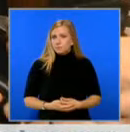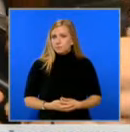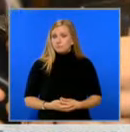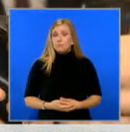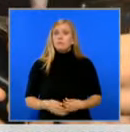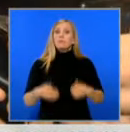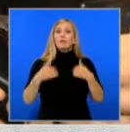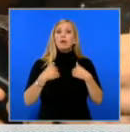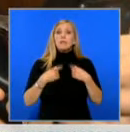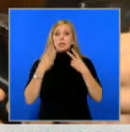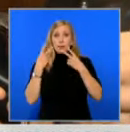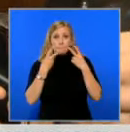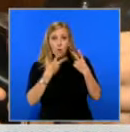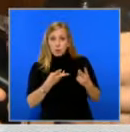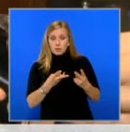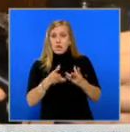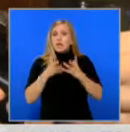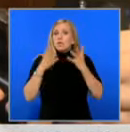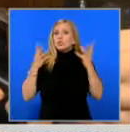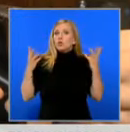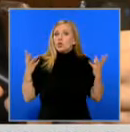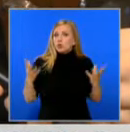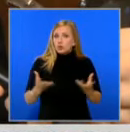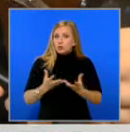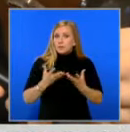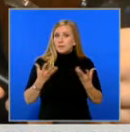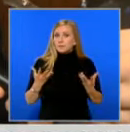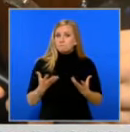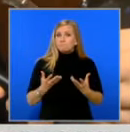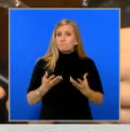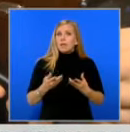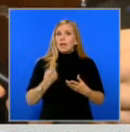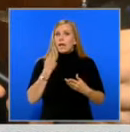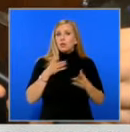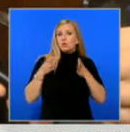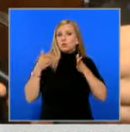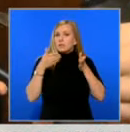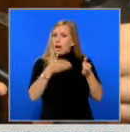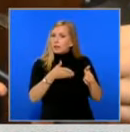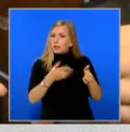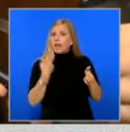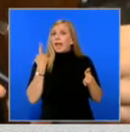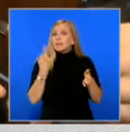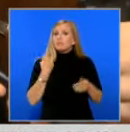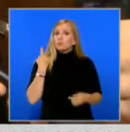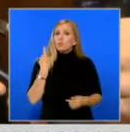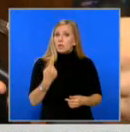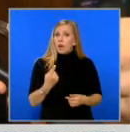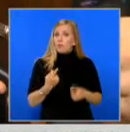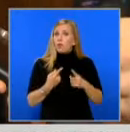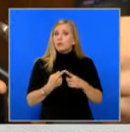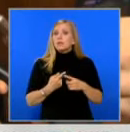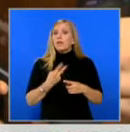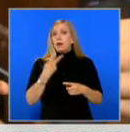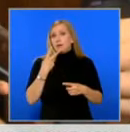вижте нашият поглед е доста а едностранен единствено и само от